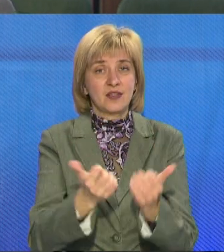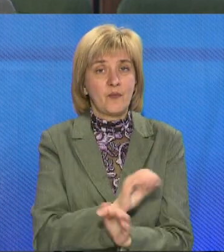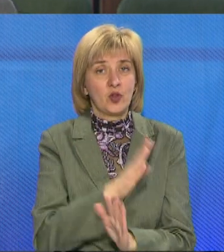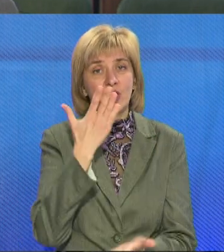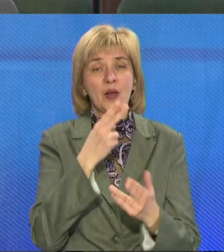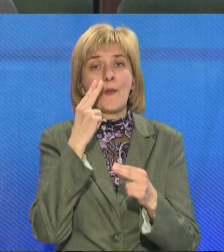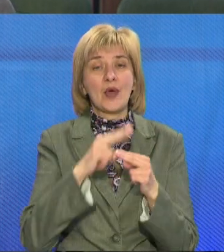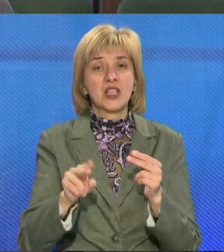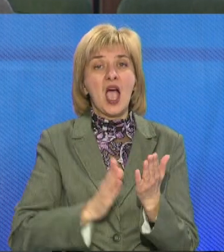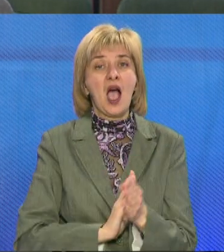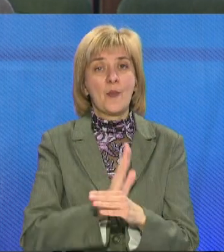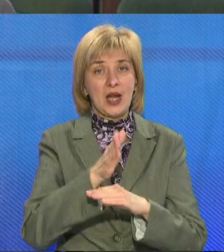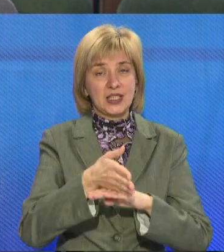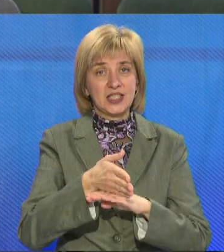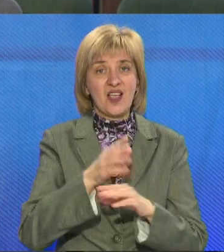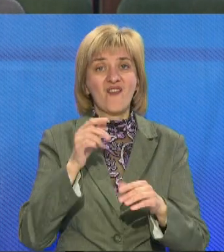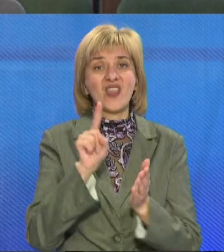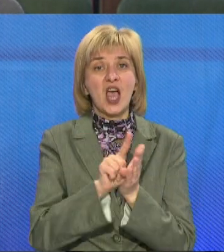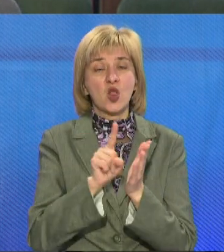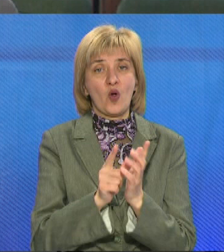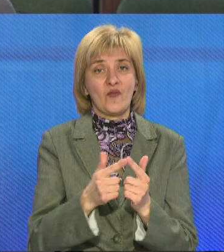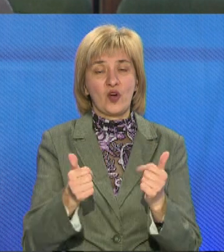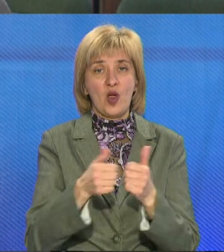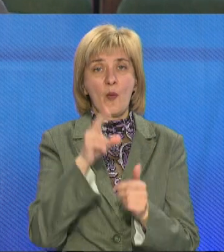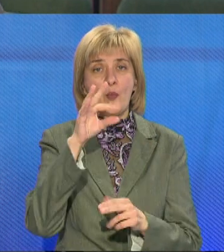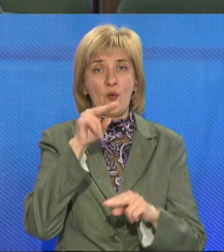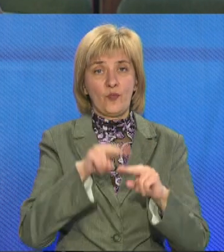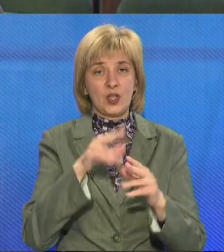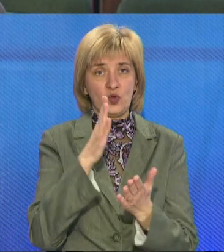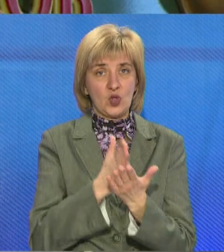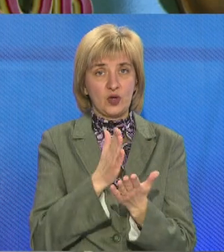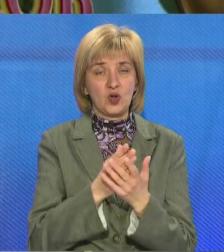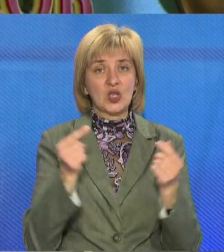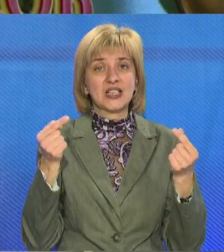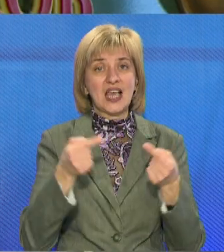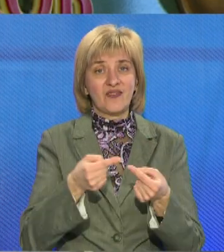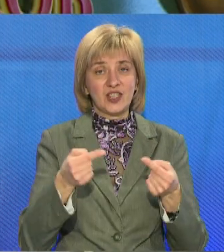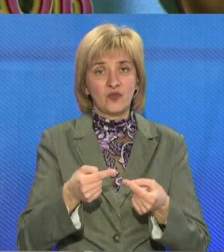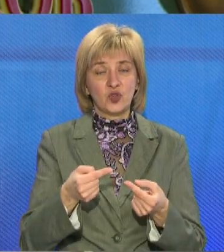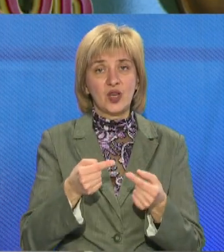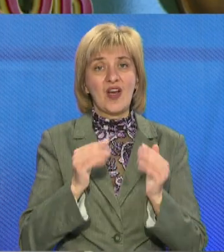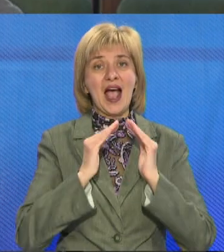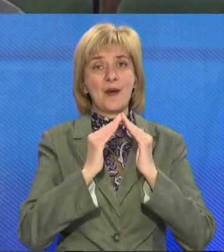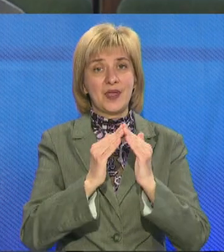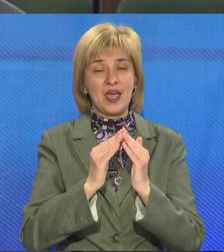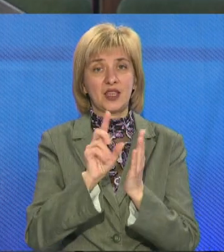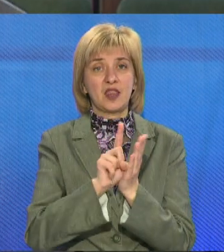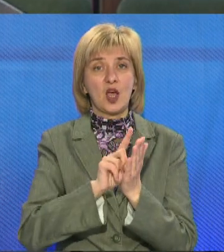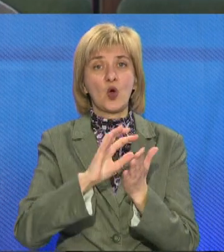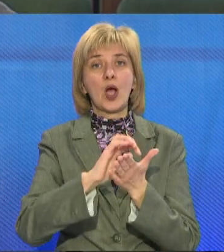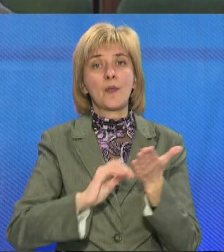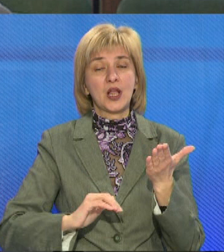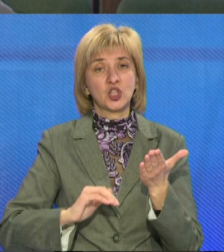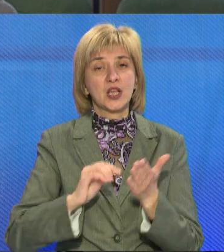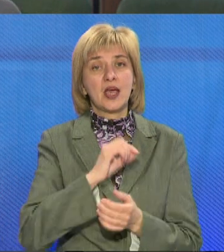потеряли его, обратитесь в налоговый орган по месту нахождения соответствующего объекта налогообложения. Напоминаем, что